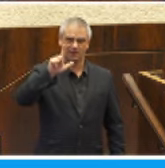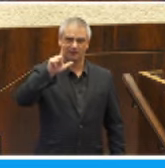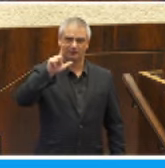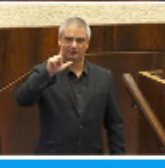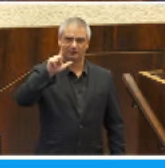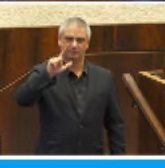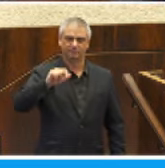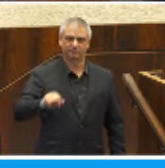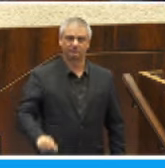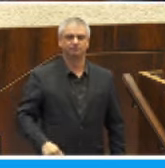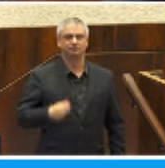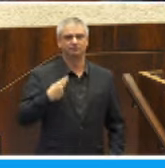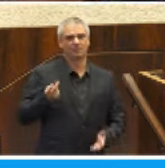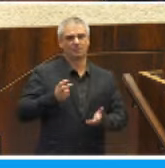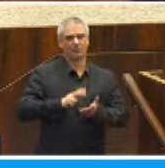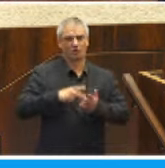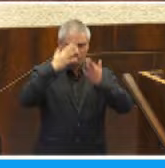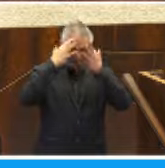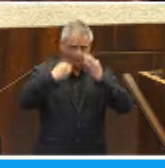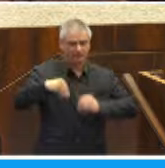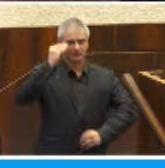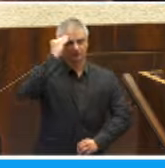נקום בדומייה לכבד את זכרם של הנופלים.